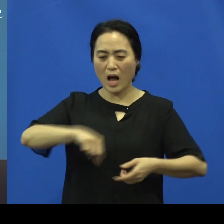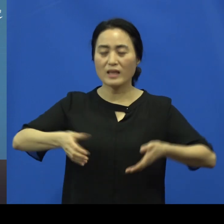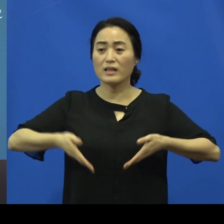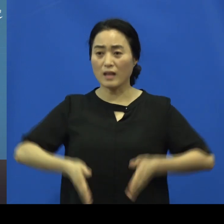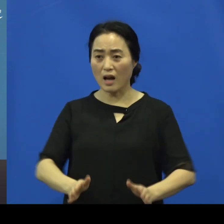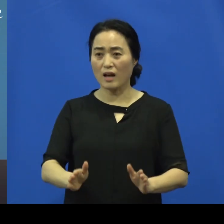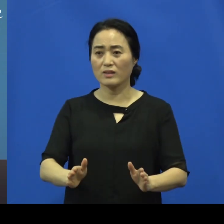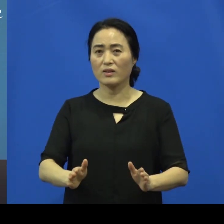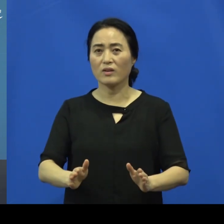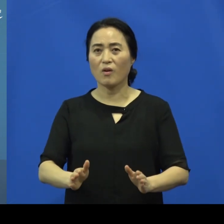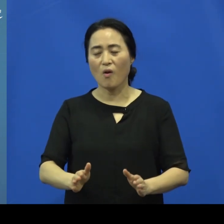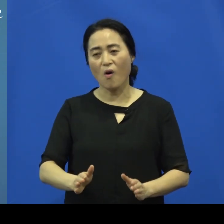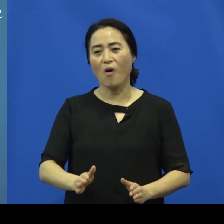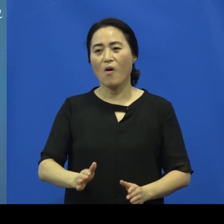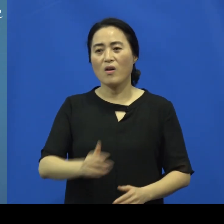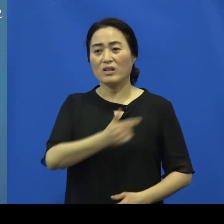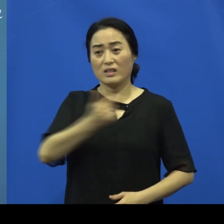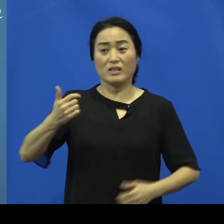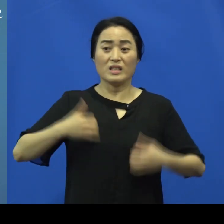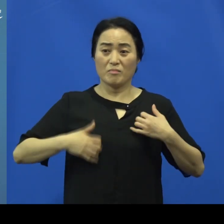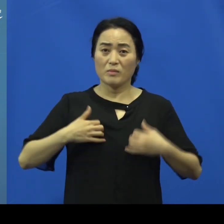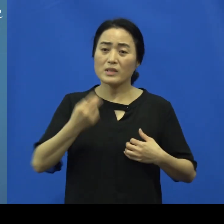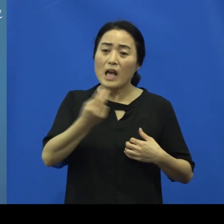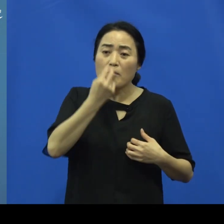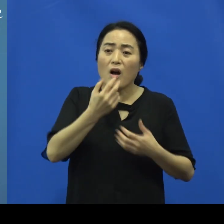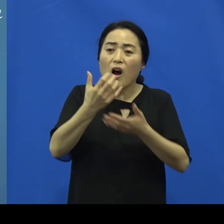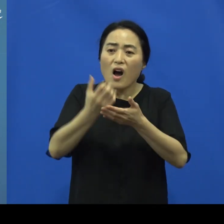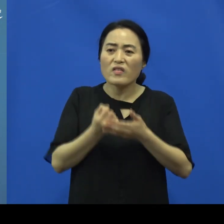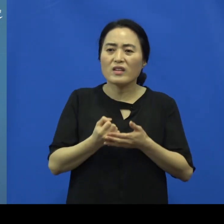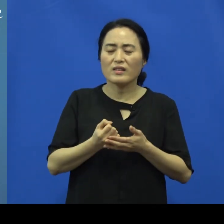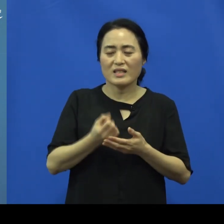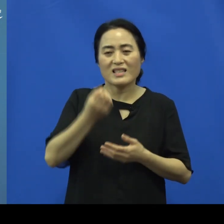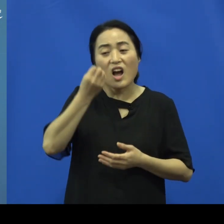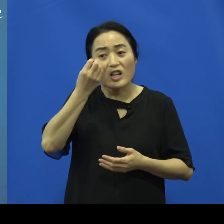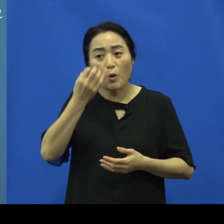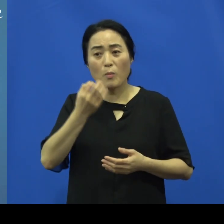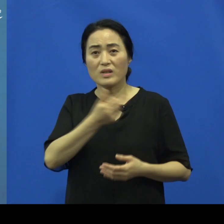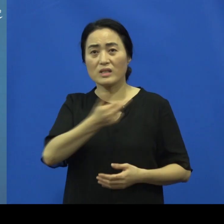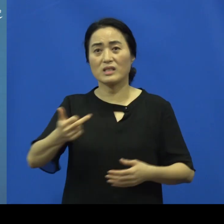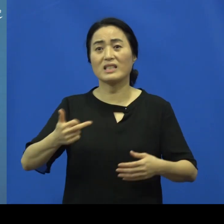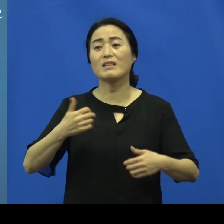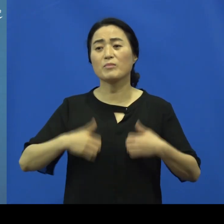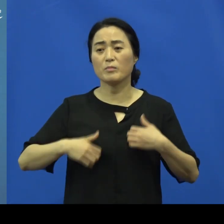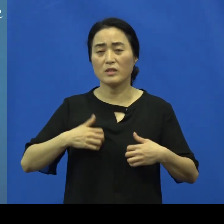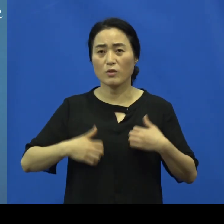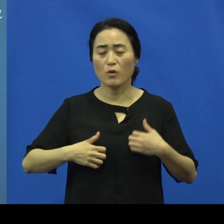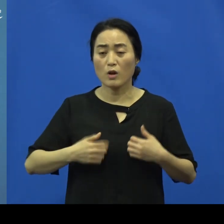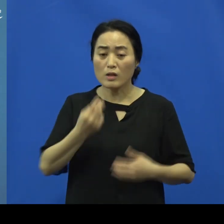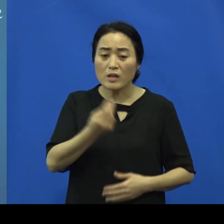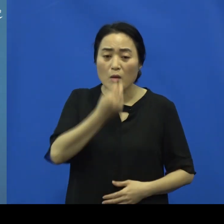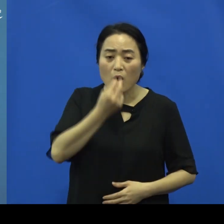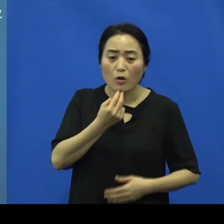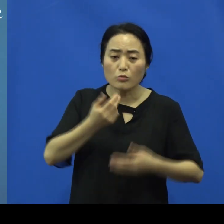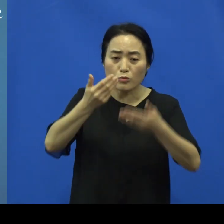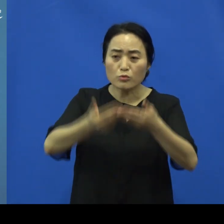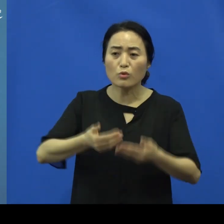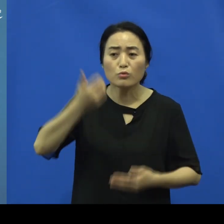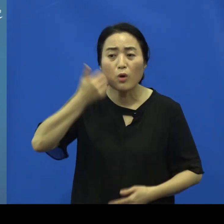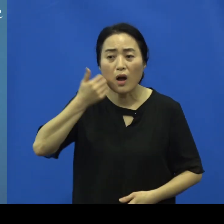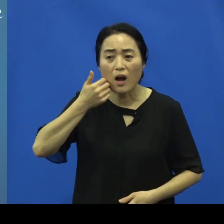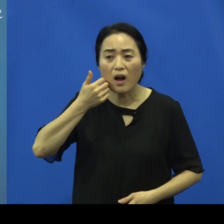이건 엄청난 기쁨이죠. 생명을 얻는 기쁨, 경이로움. 자, 이 생명은 하나님부터 온